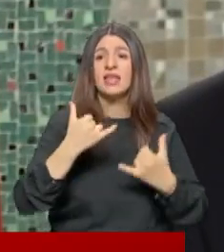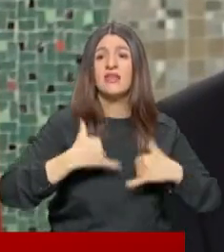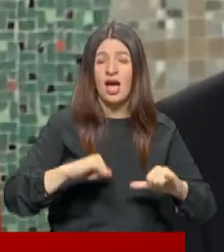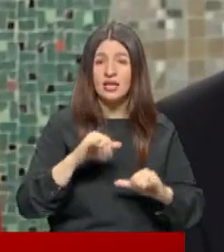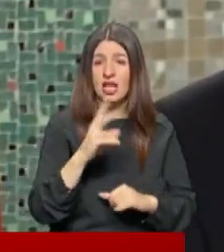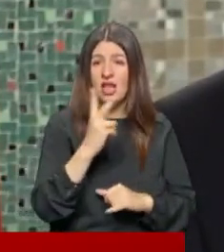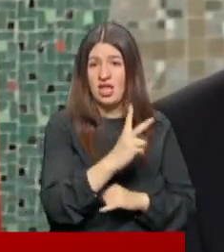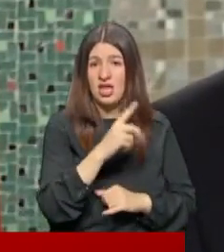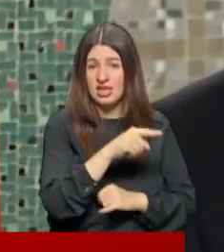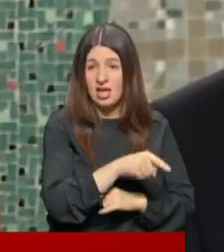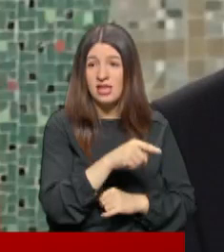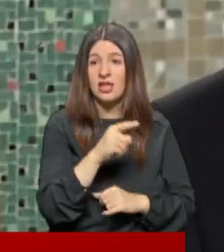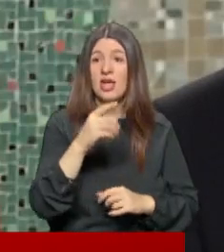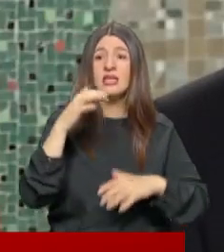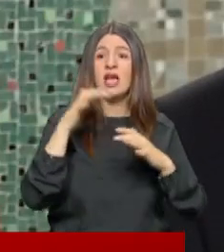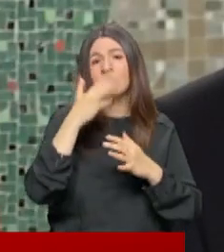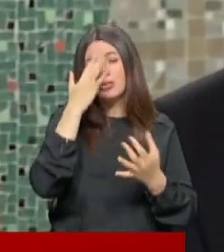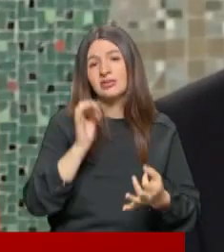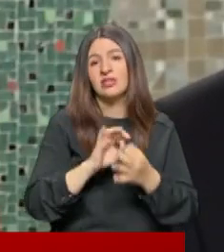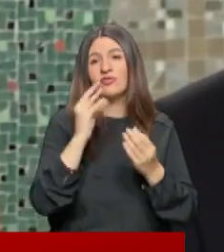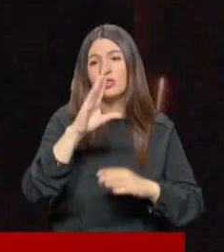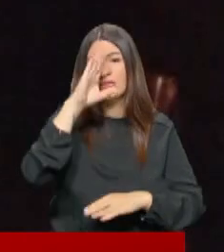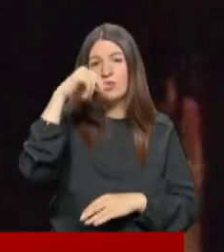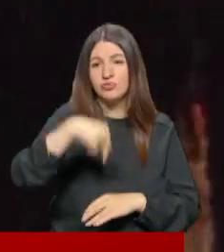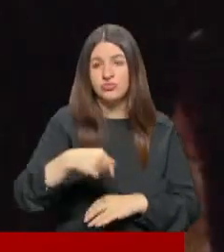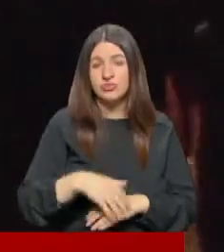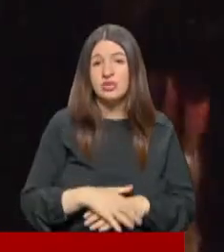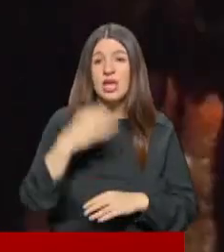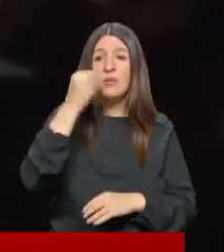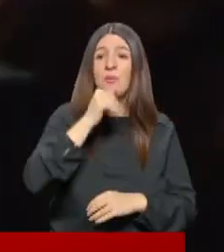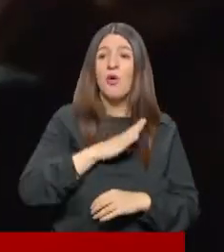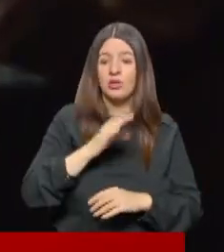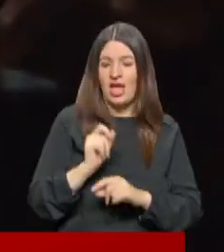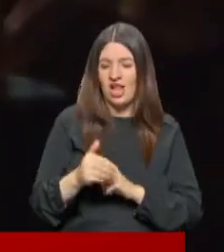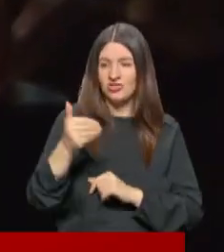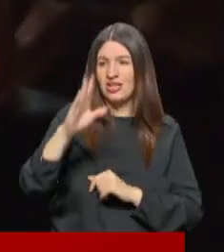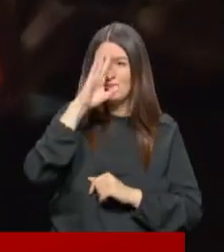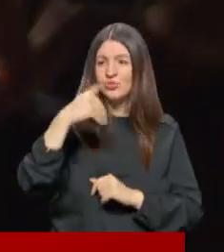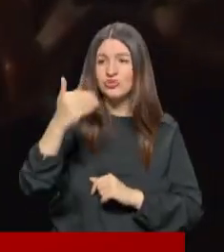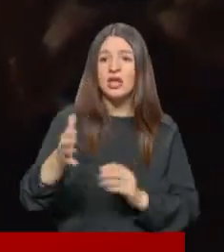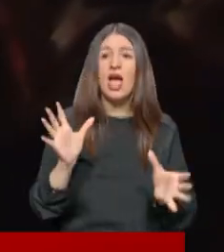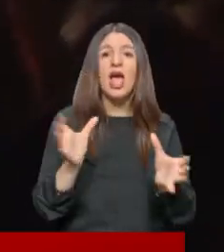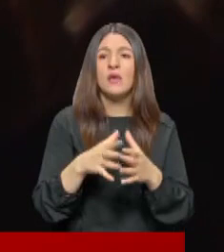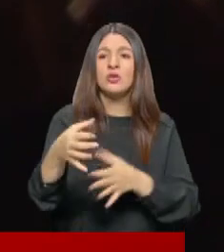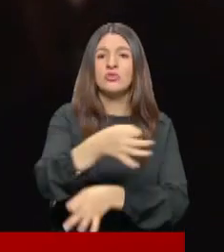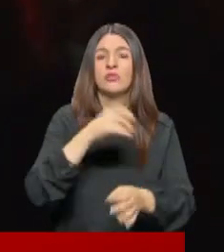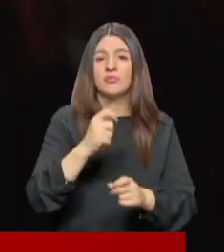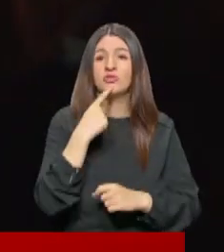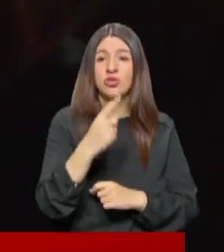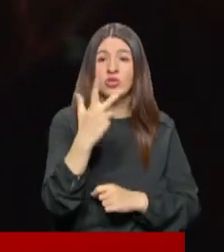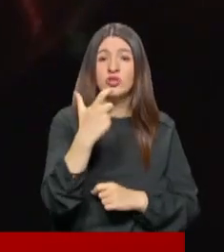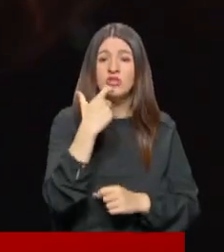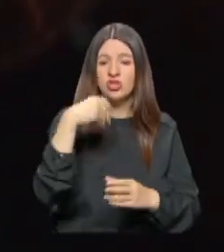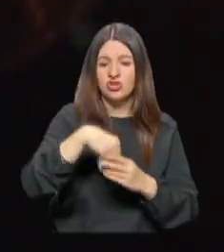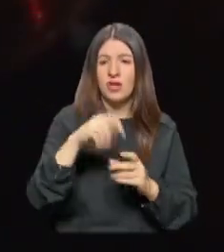tatilimde de yağmura denk geldi İstanbul. İmamoğlu il dışındayken de ekipleri koordine ettiğini söyledi. 3